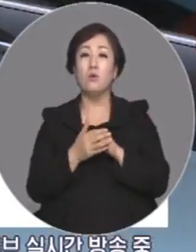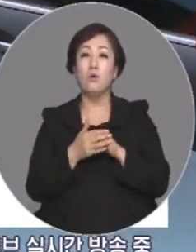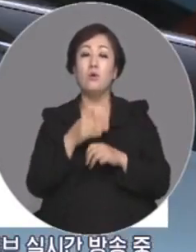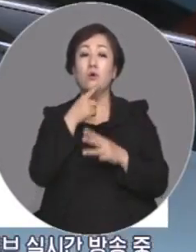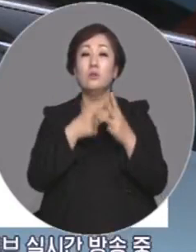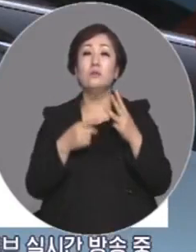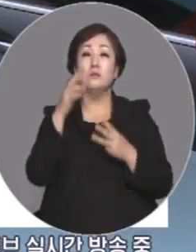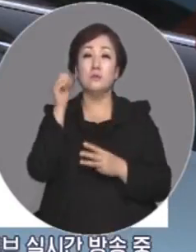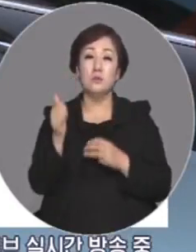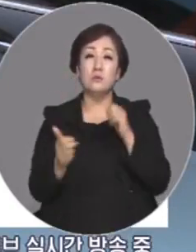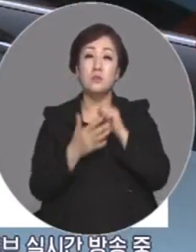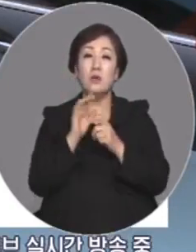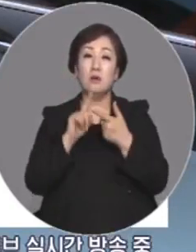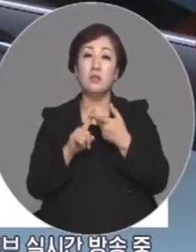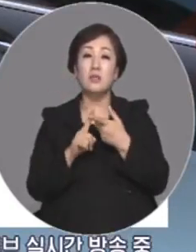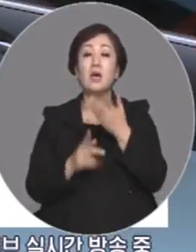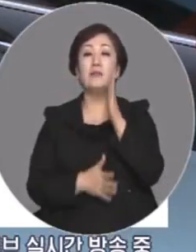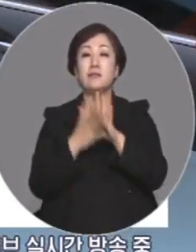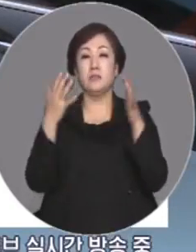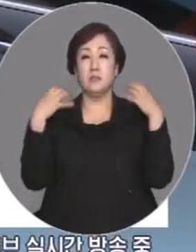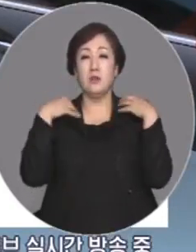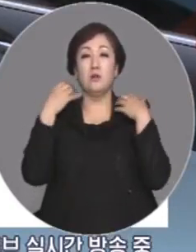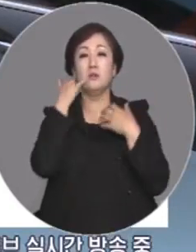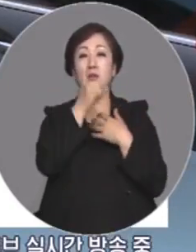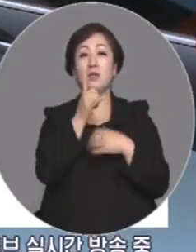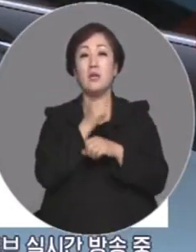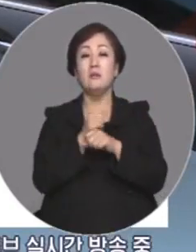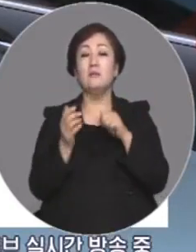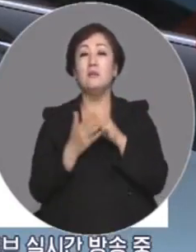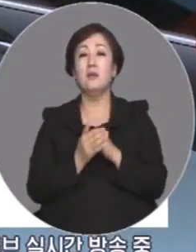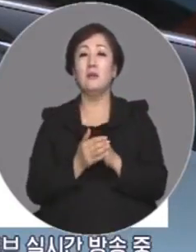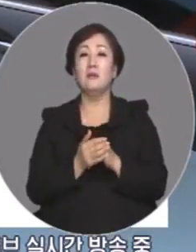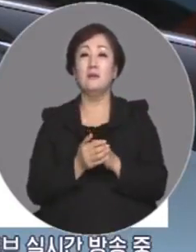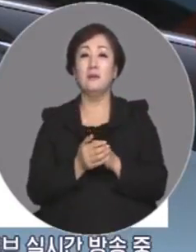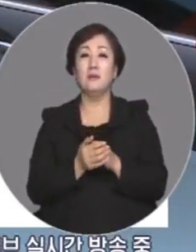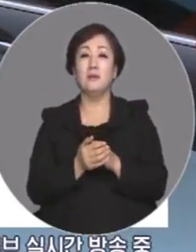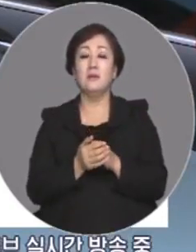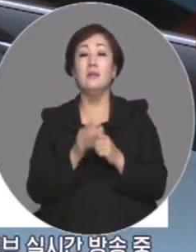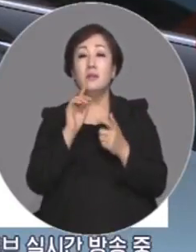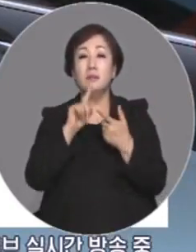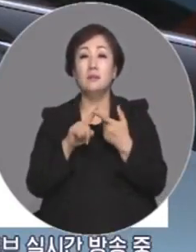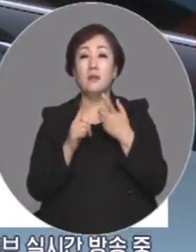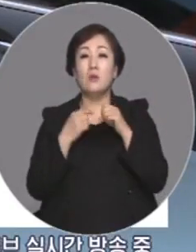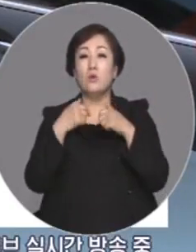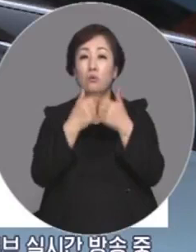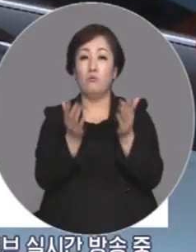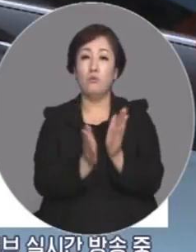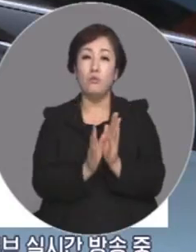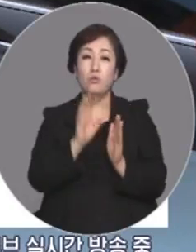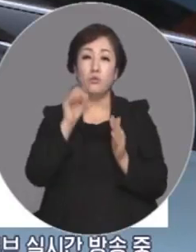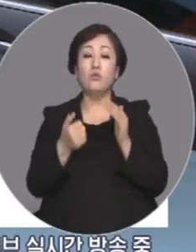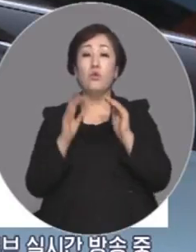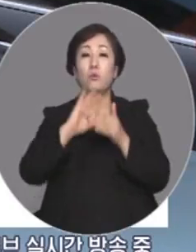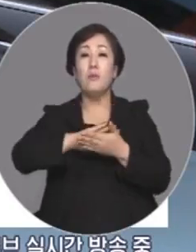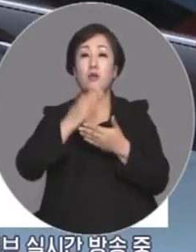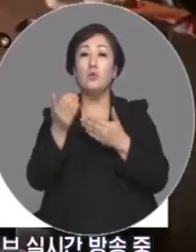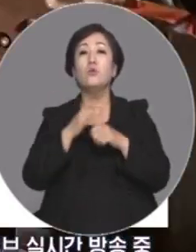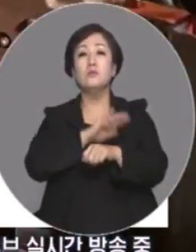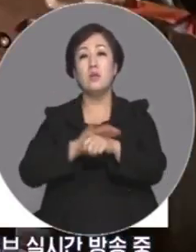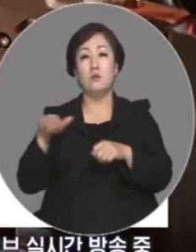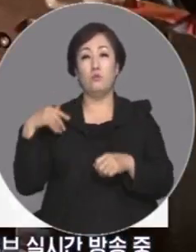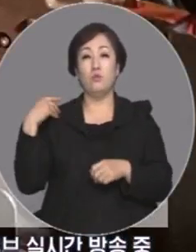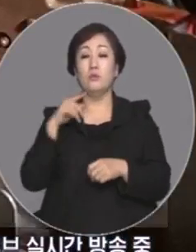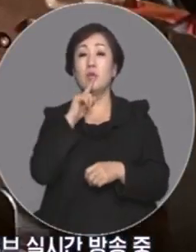구청이나 시청에 전화를 했는데 이제 자기네들은 이제 이 관할에 대해서 이제 잘